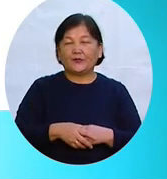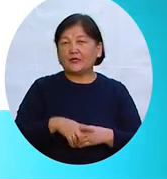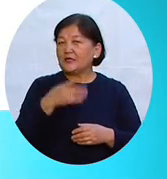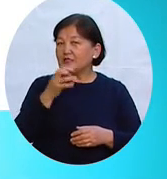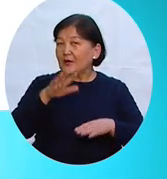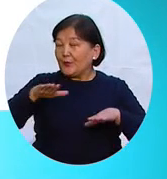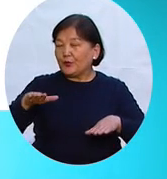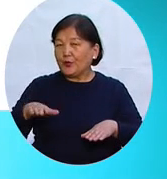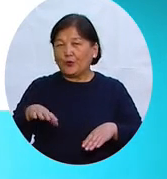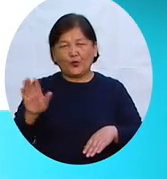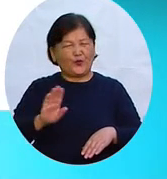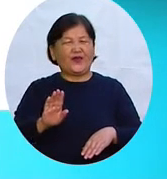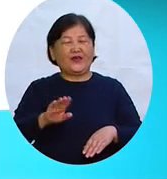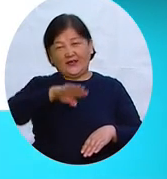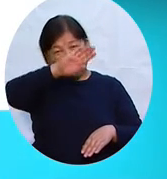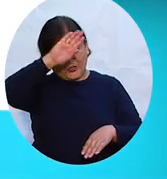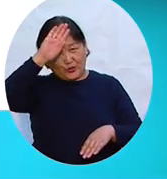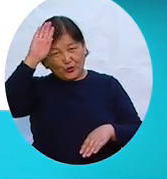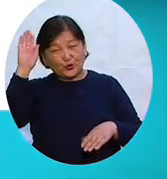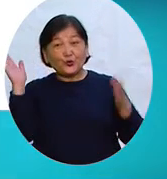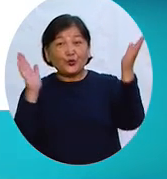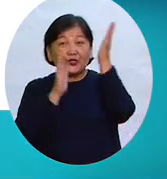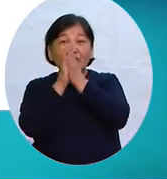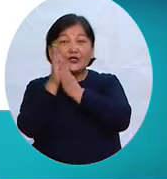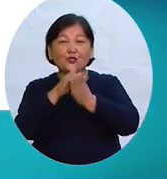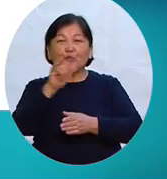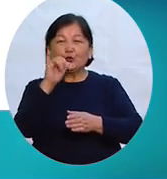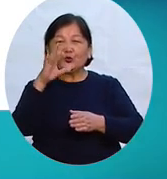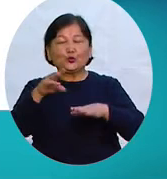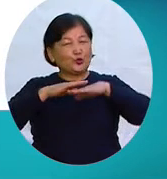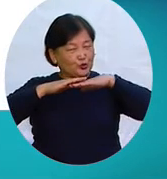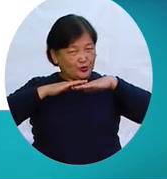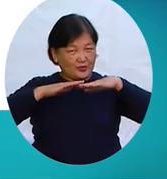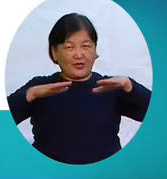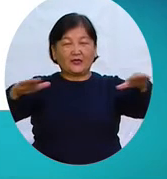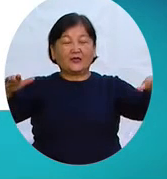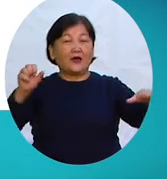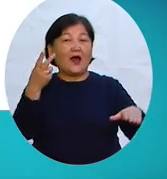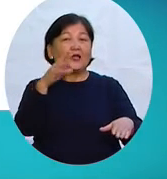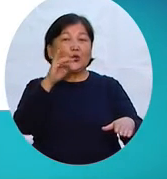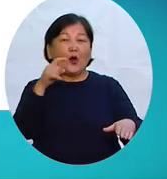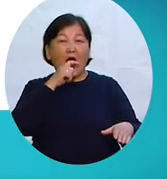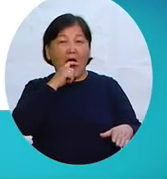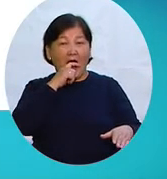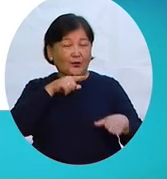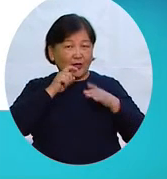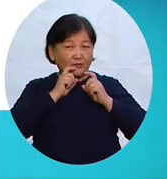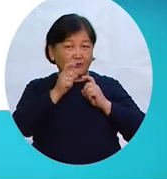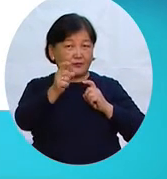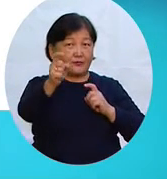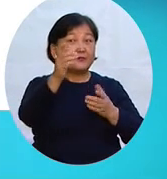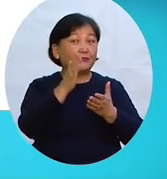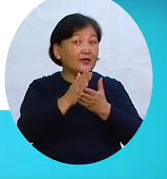Зарим хүүхдүүд энэ зуны шүнийн тал байна. Зуны шүнийн талд адуу янцхасан байна гэж байж